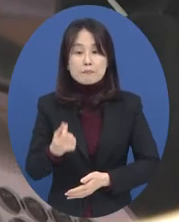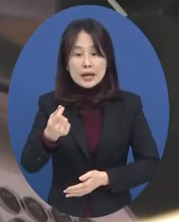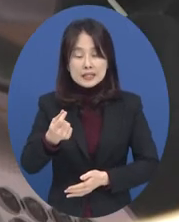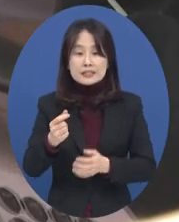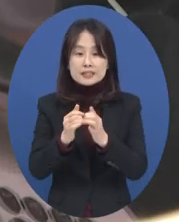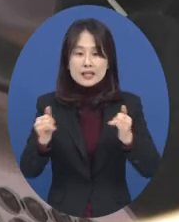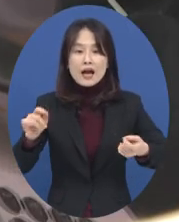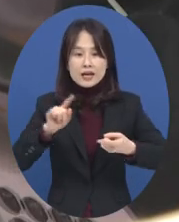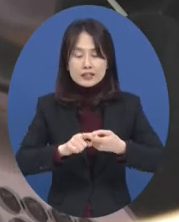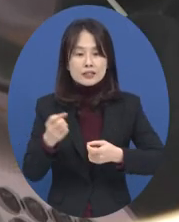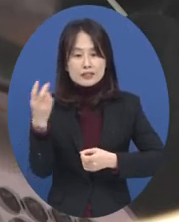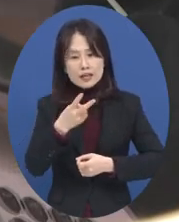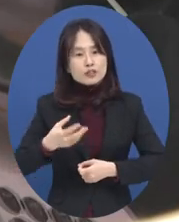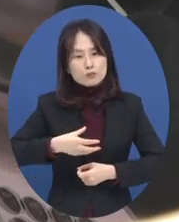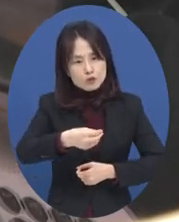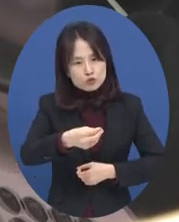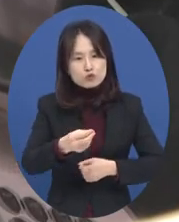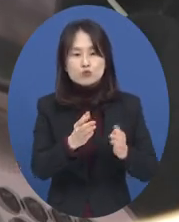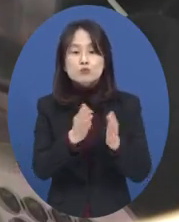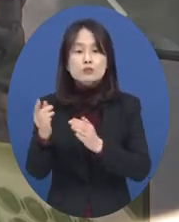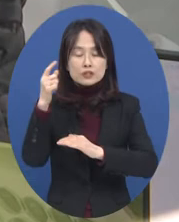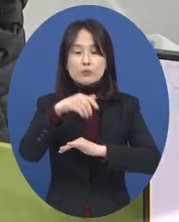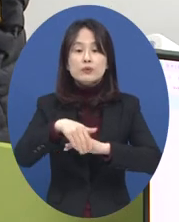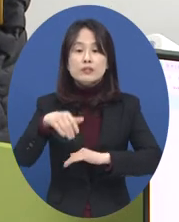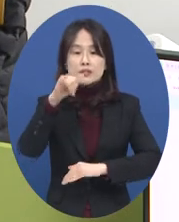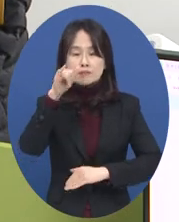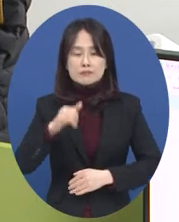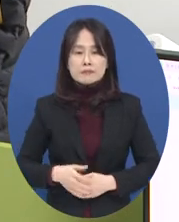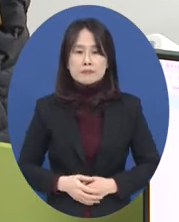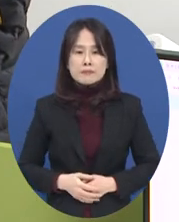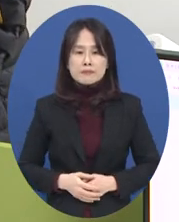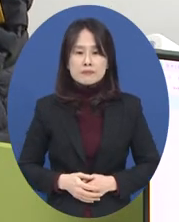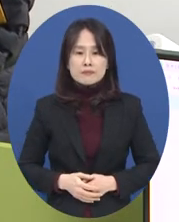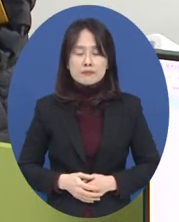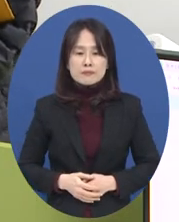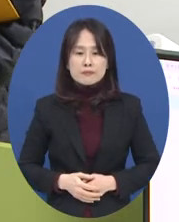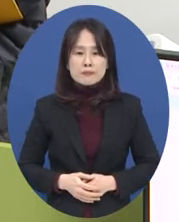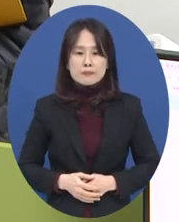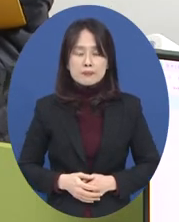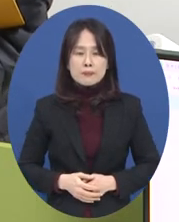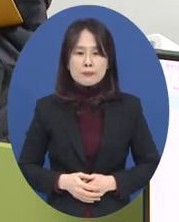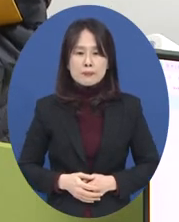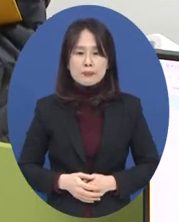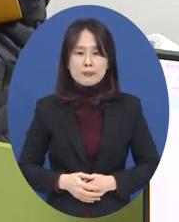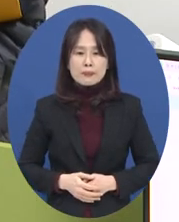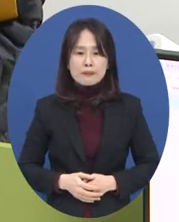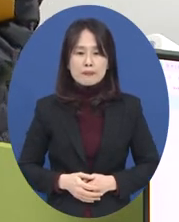재대출을 해주는 방안도 마련 중입니다. 경기지TV 최지연입니다.